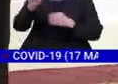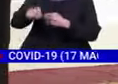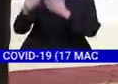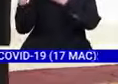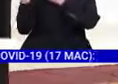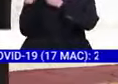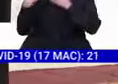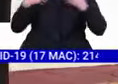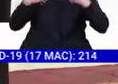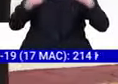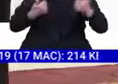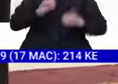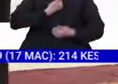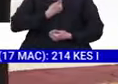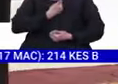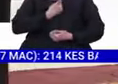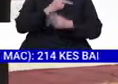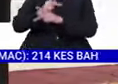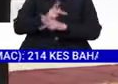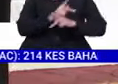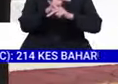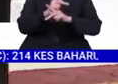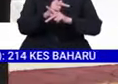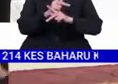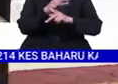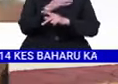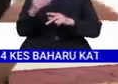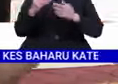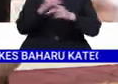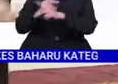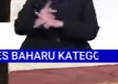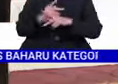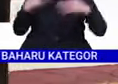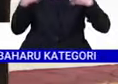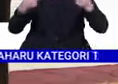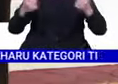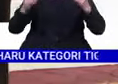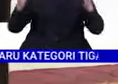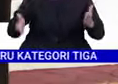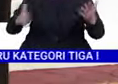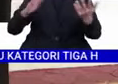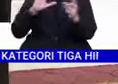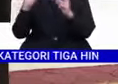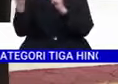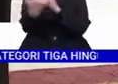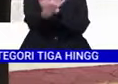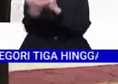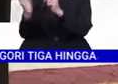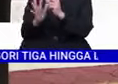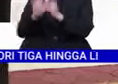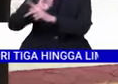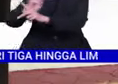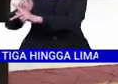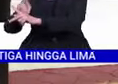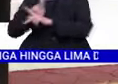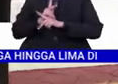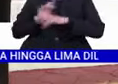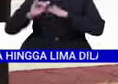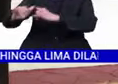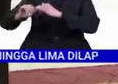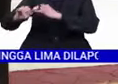untuk kesihatan sendiri dan juga kesehatan orang sekitar kita so untuk yang merokok Itu kalau